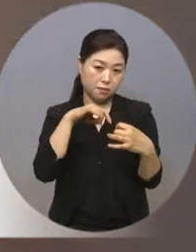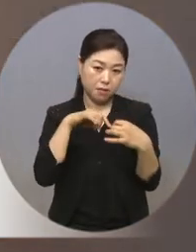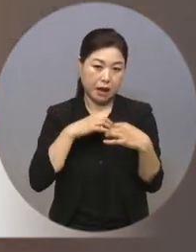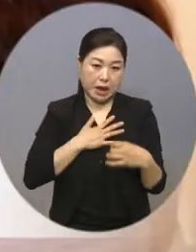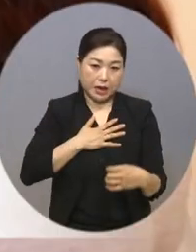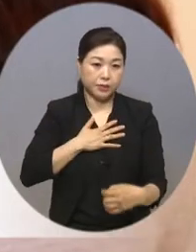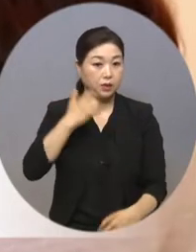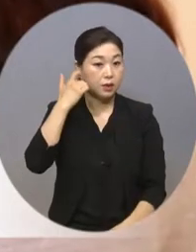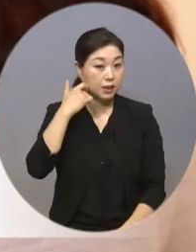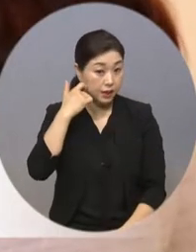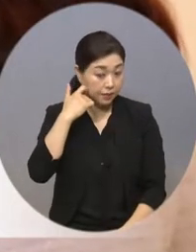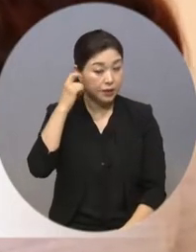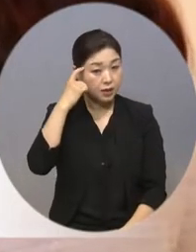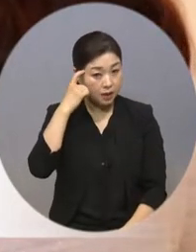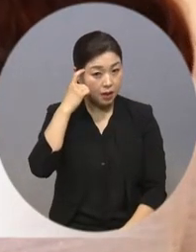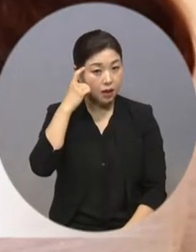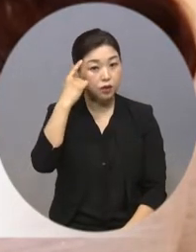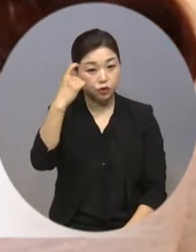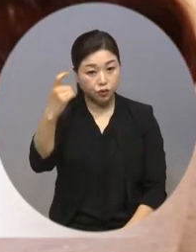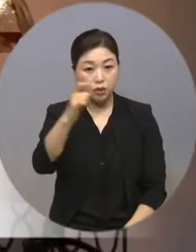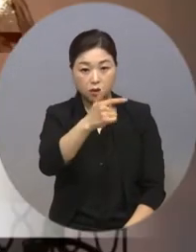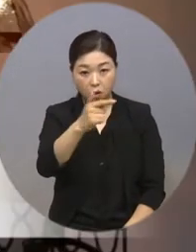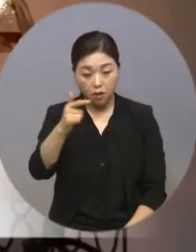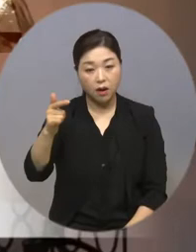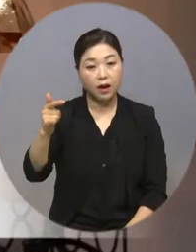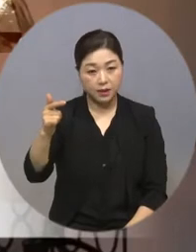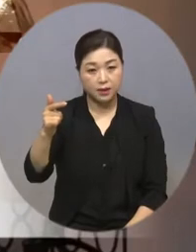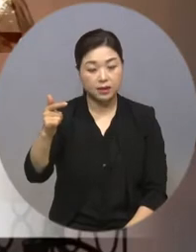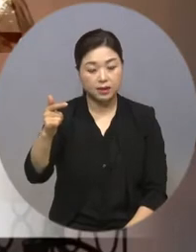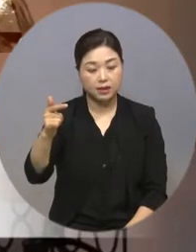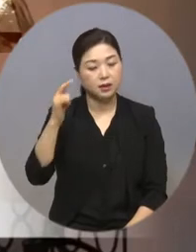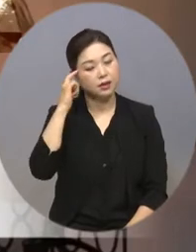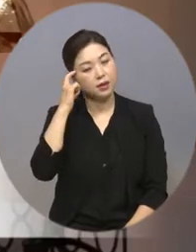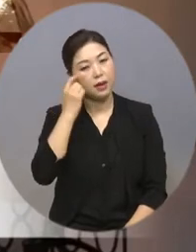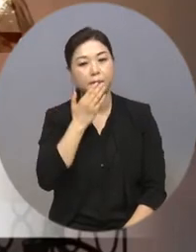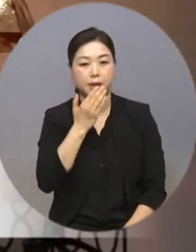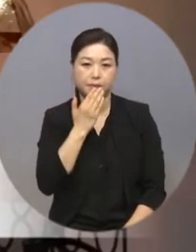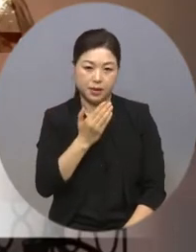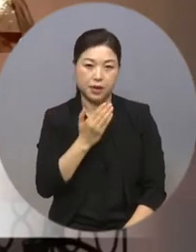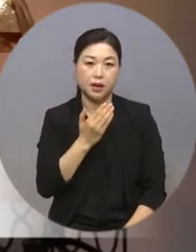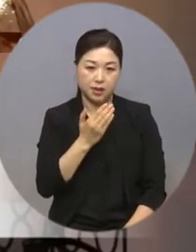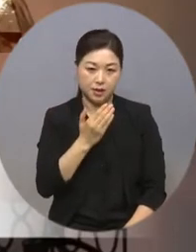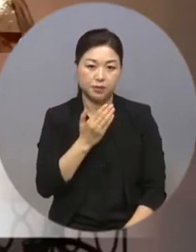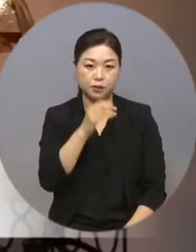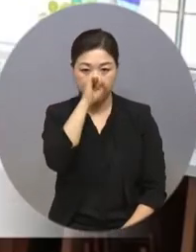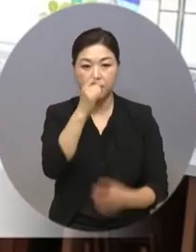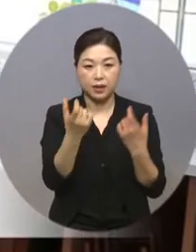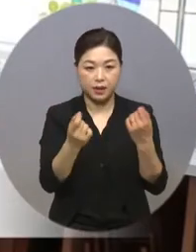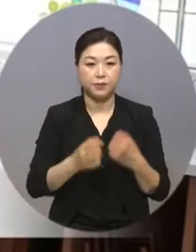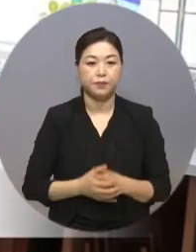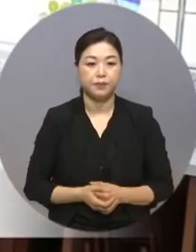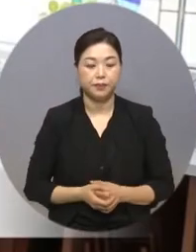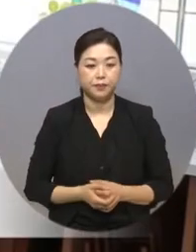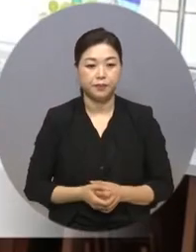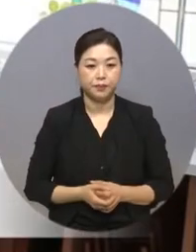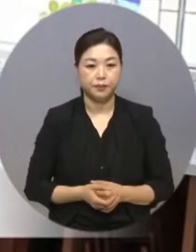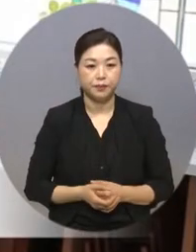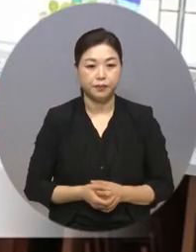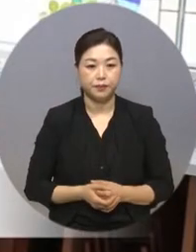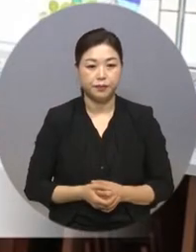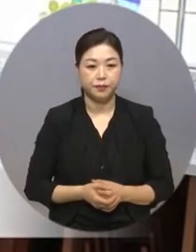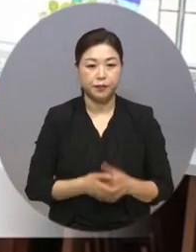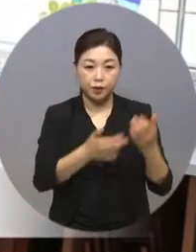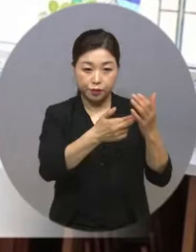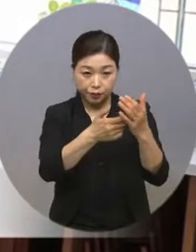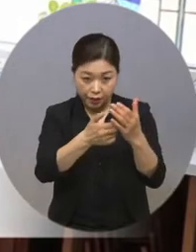순간의 감정과 생각, 떠오르는 추억 등을 생각해 볼 수 있는 시간을 가지시면 좋을 것 같아요. 방에서는 이제